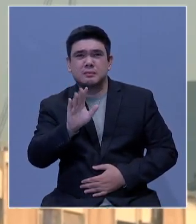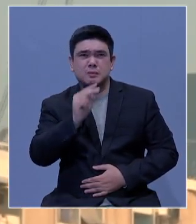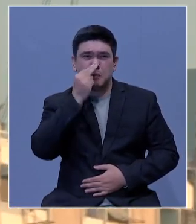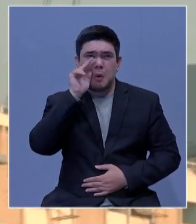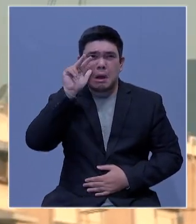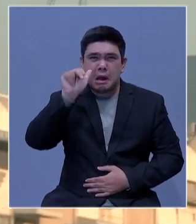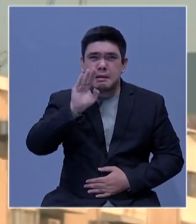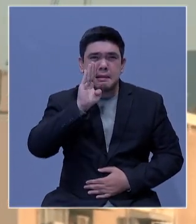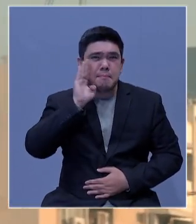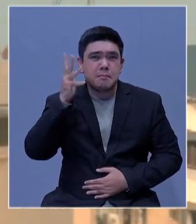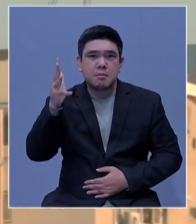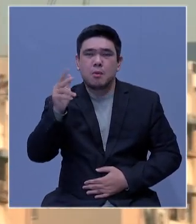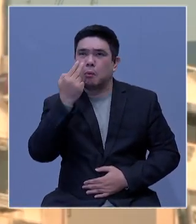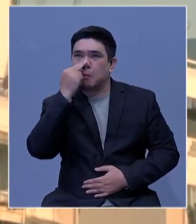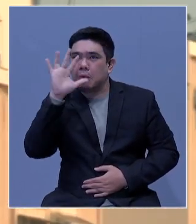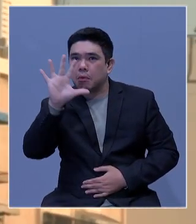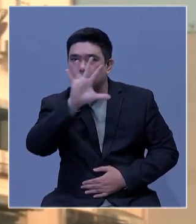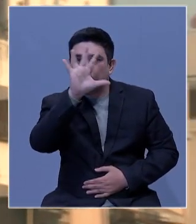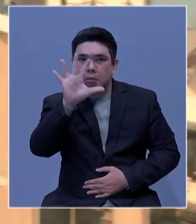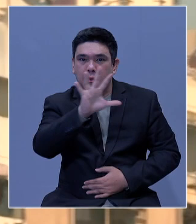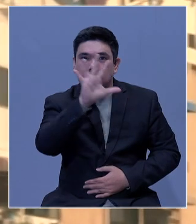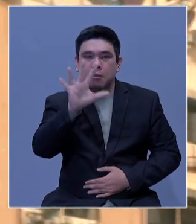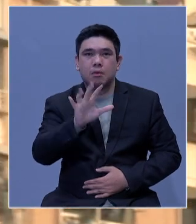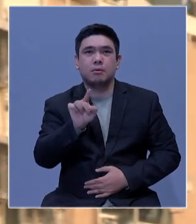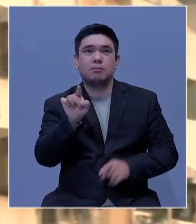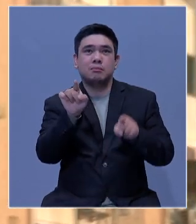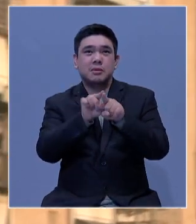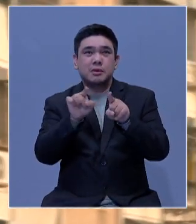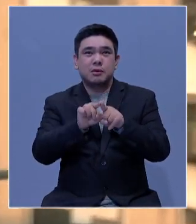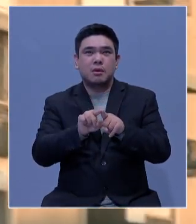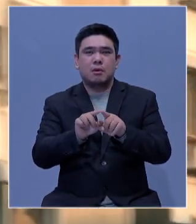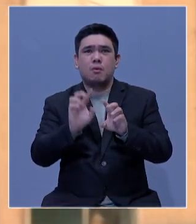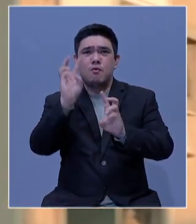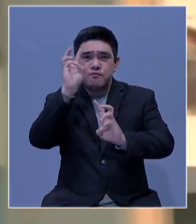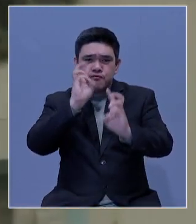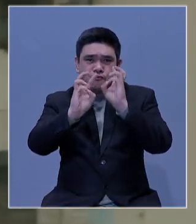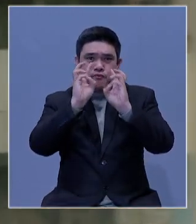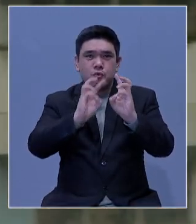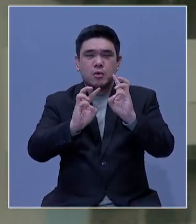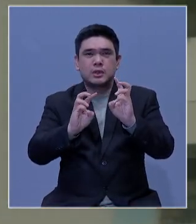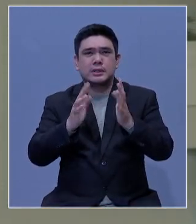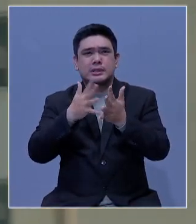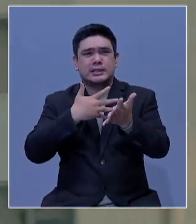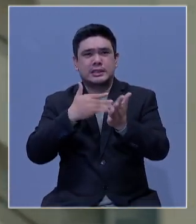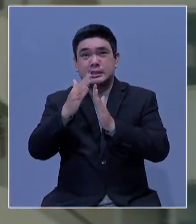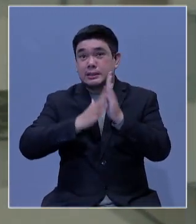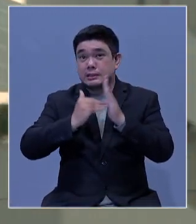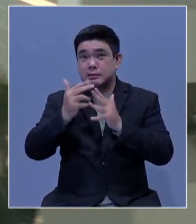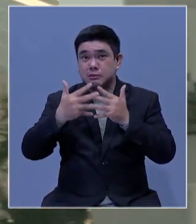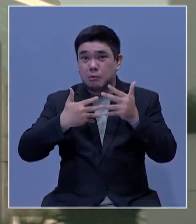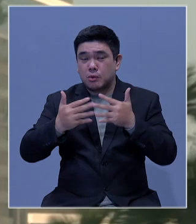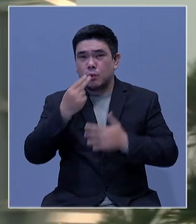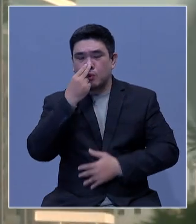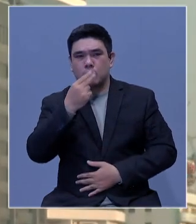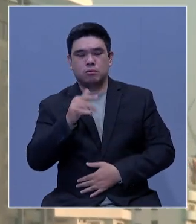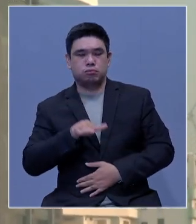อ่ะจะไม่ค่อยเห็นๆคล้ายๆกับหมอกแต่ไม่ใช่อืไม่ใช่มันคือฝุ่นแหละเพราะมันคือเทาๆดำๆด้วยคือตลอดเส้นทางที่